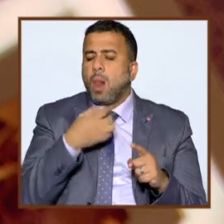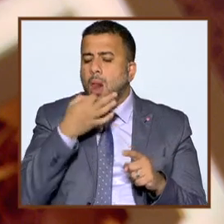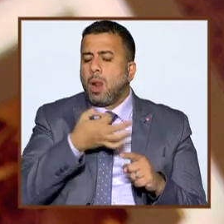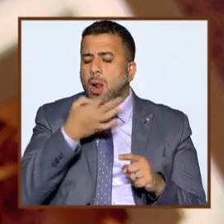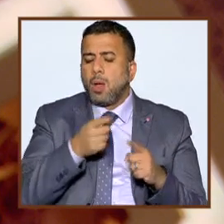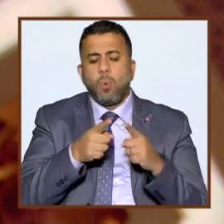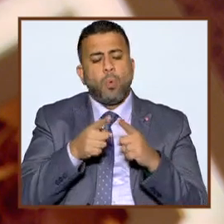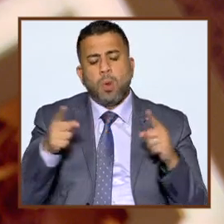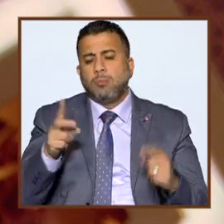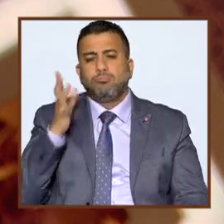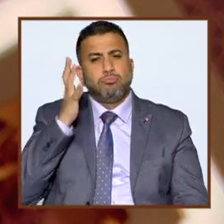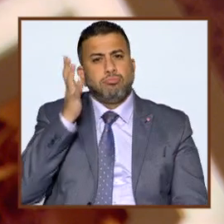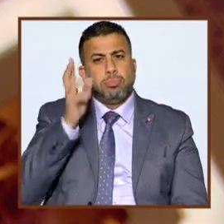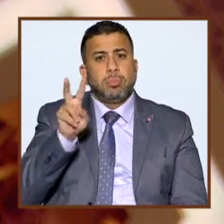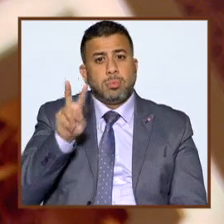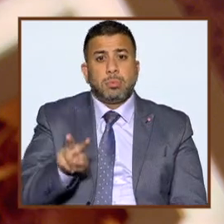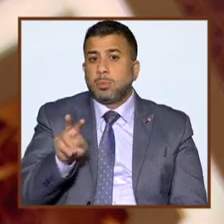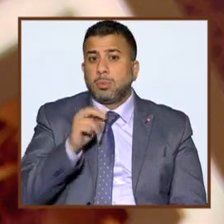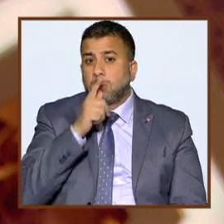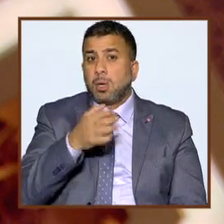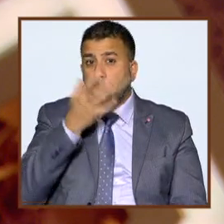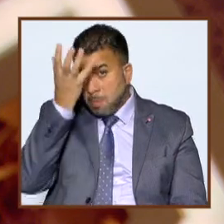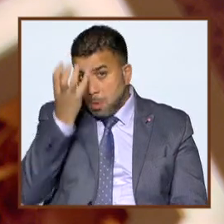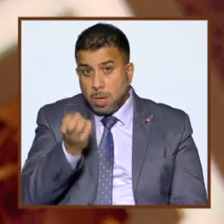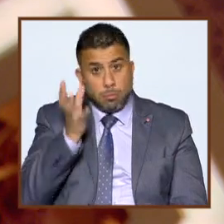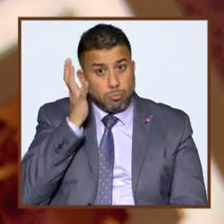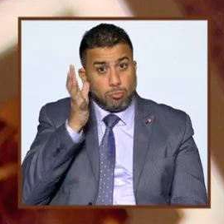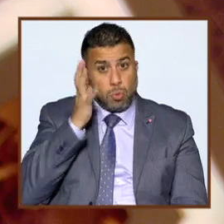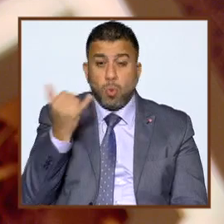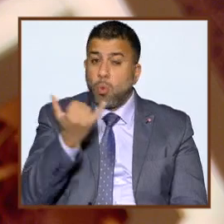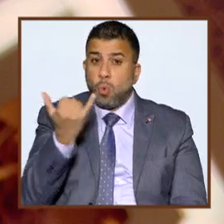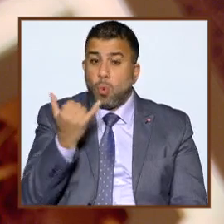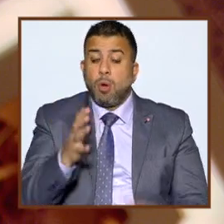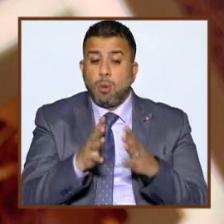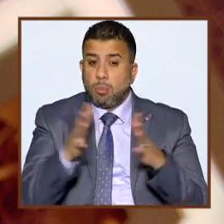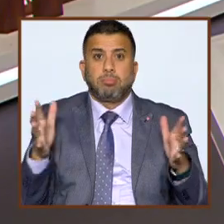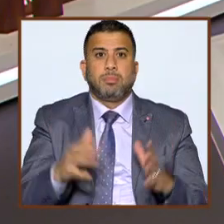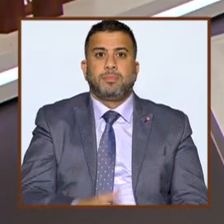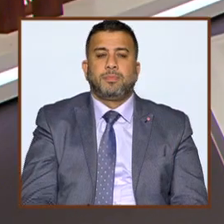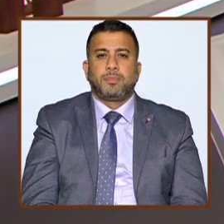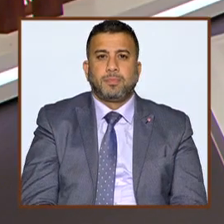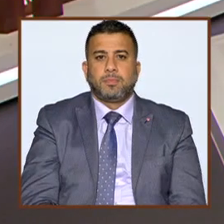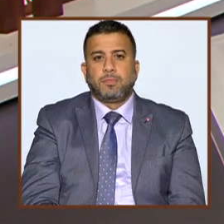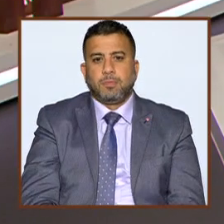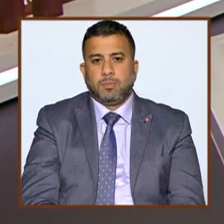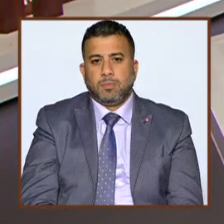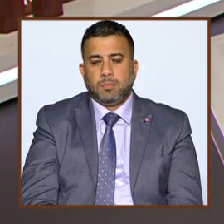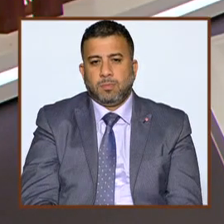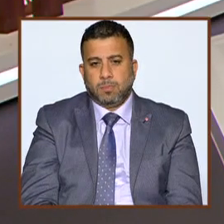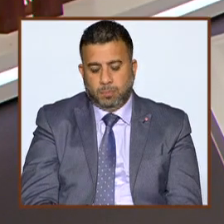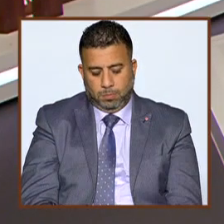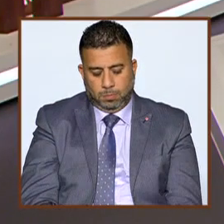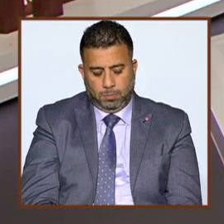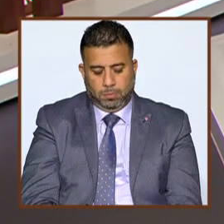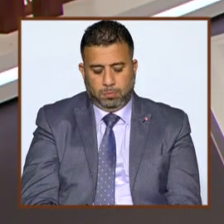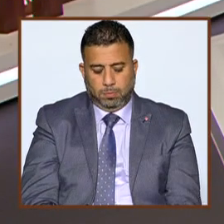أن النبي عليه الصلاة والسلام كان يعتني بقيام الليل عناية عظيمة. أم محمد من أبو ظبي بارك الله